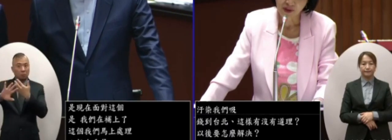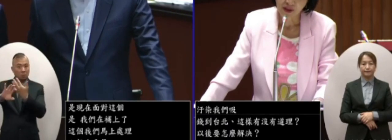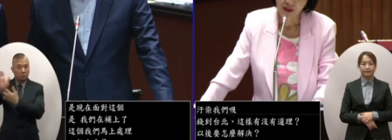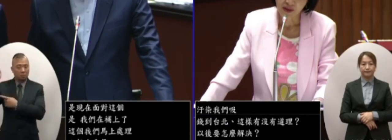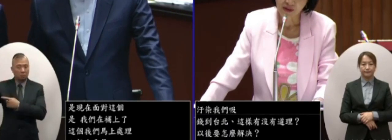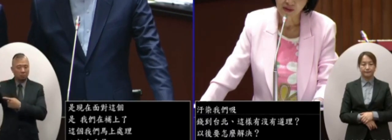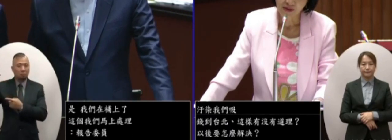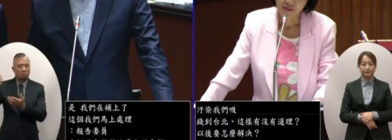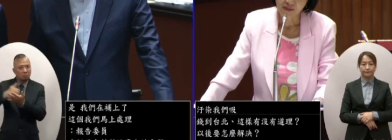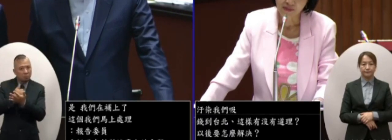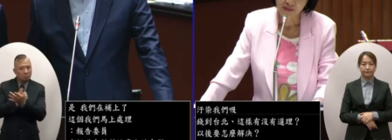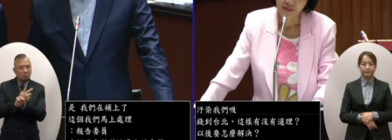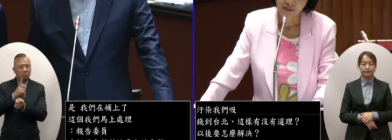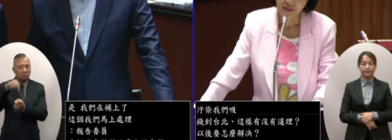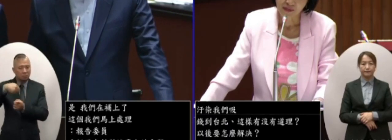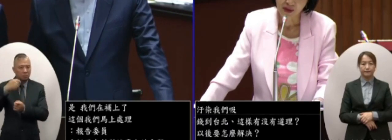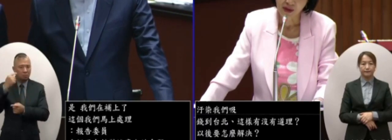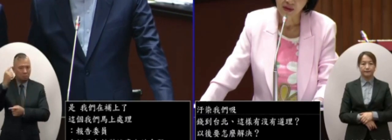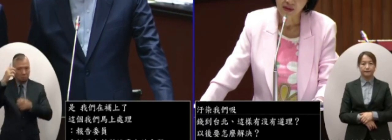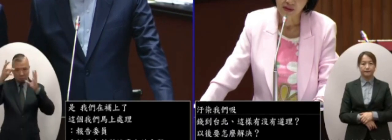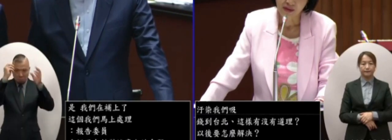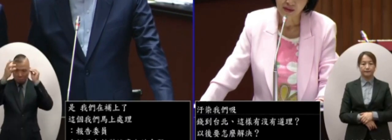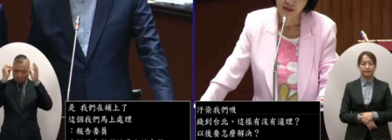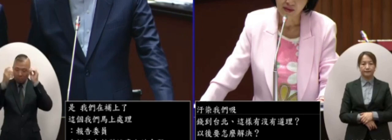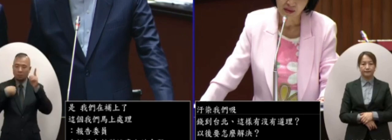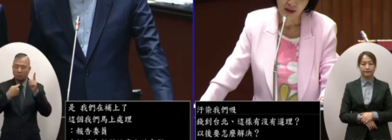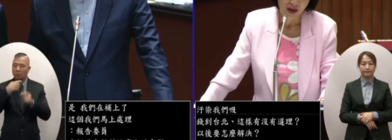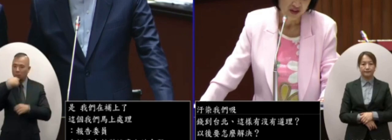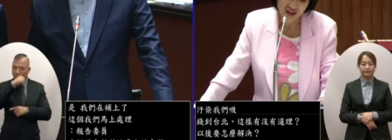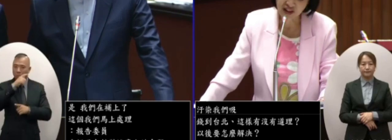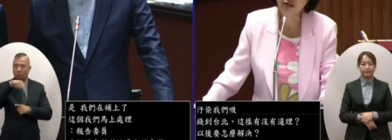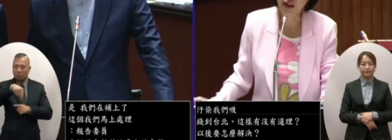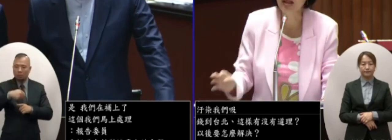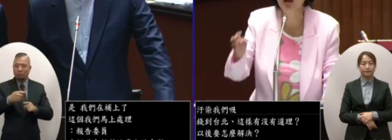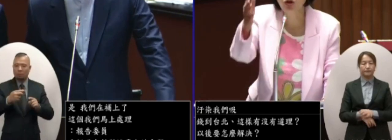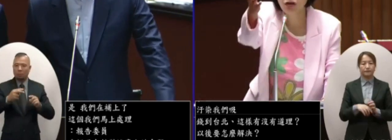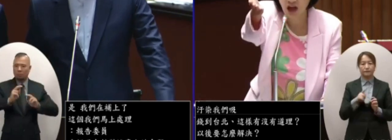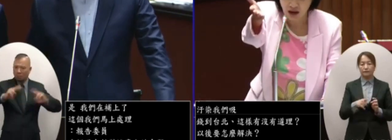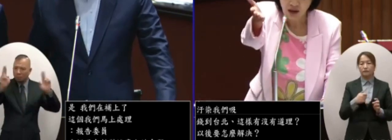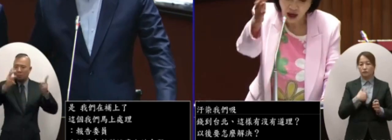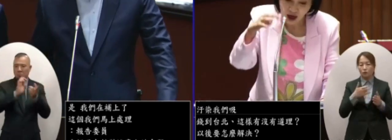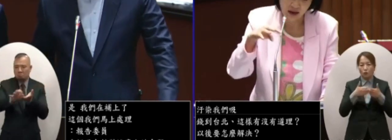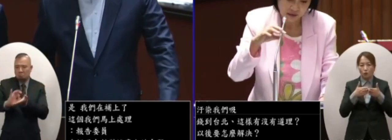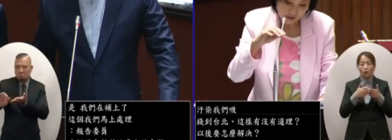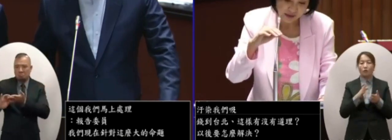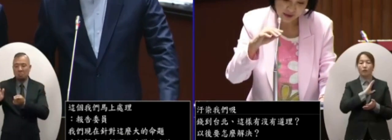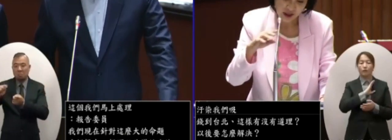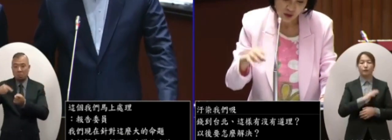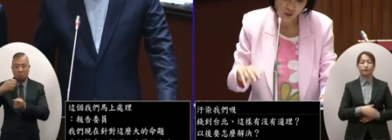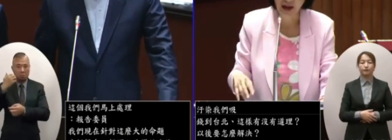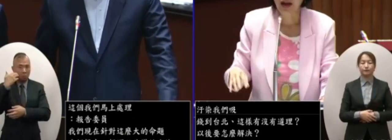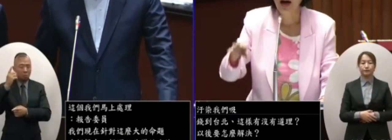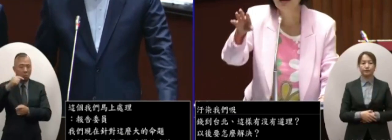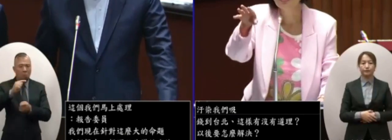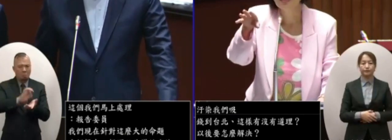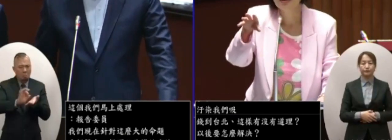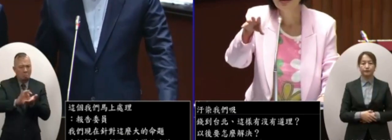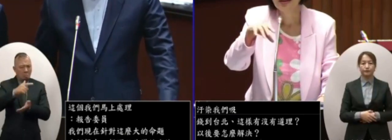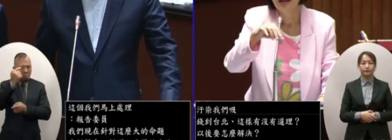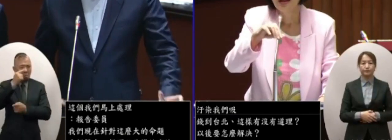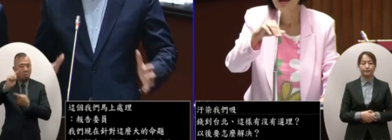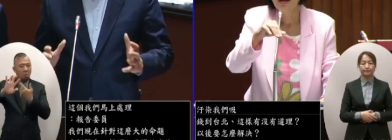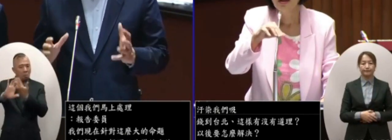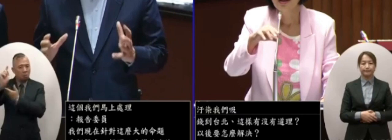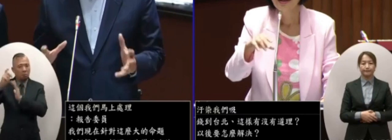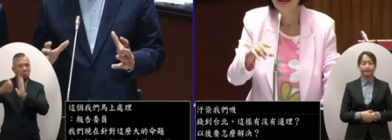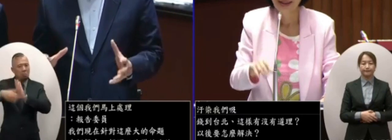助台湾所以用电碳排高比较 大的产业，这个非常的重要， 往外移走。 对， 这个是我们希望透